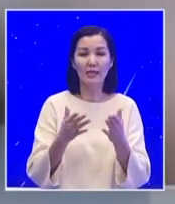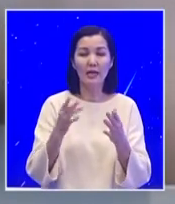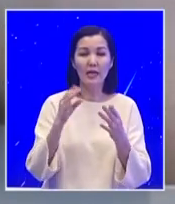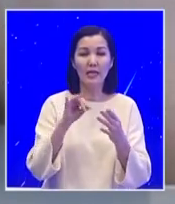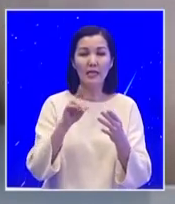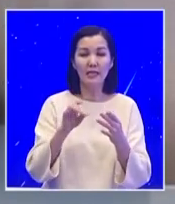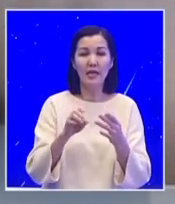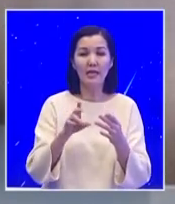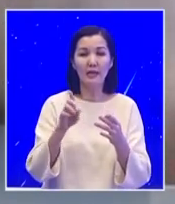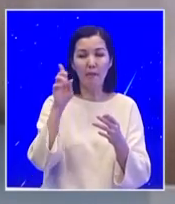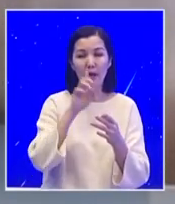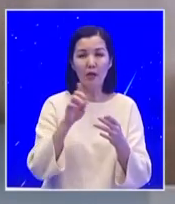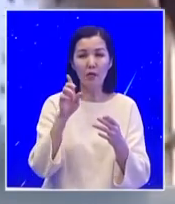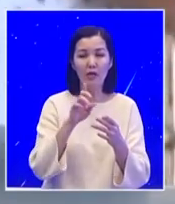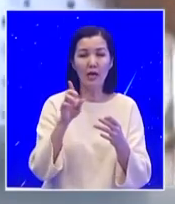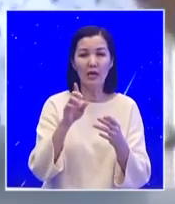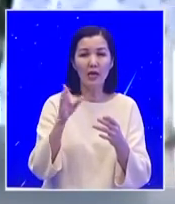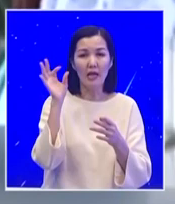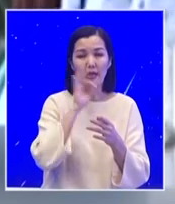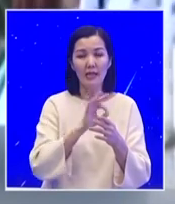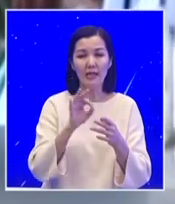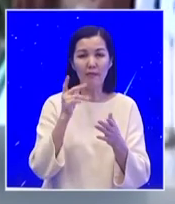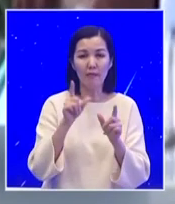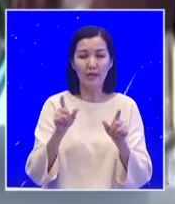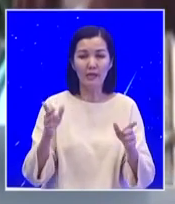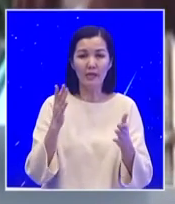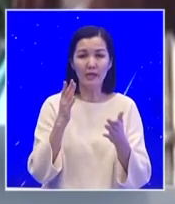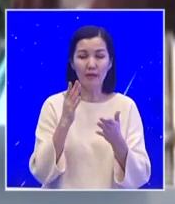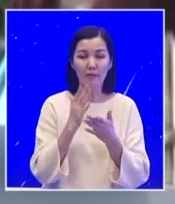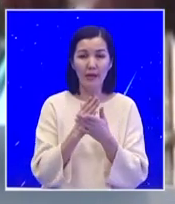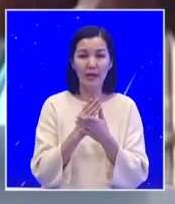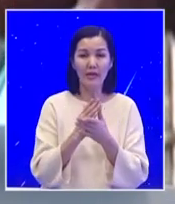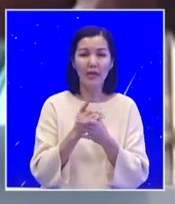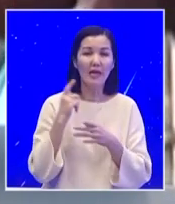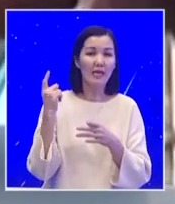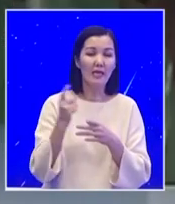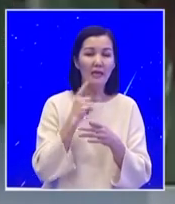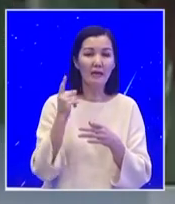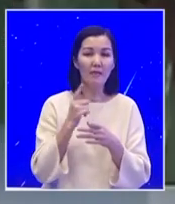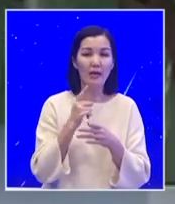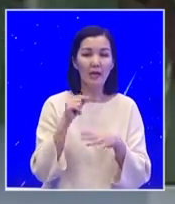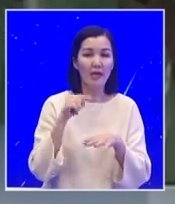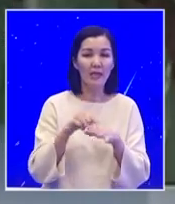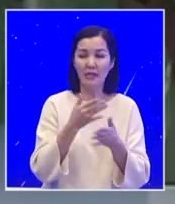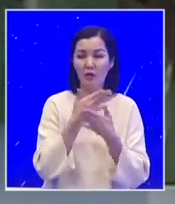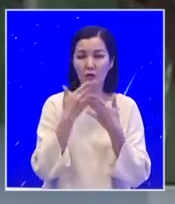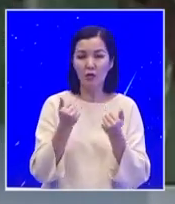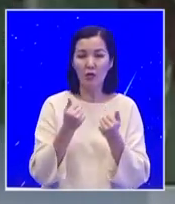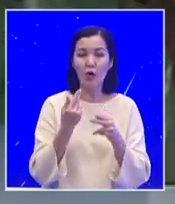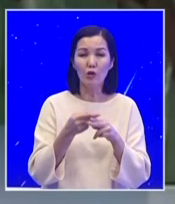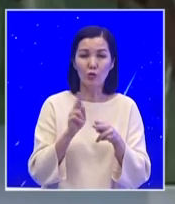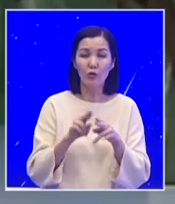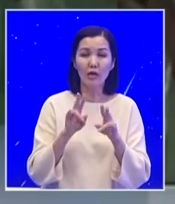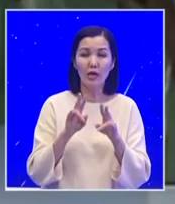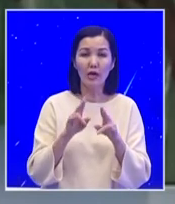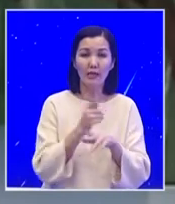Израильде биологиялық және иммунологиялық дәрі-дәрмектер де бар. Бұлардың химиотерапия секілді жанама әсері жоқ дейді мамандар. Сондай-ақ